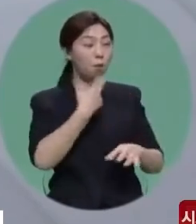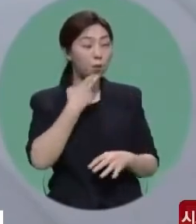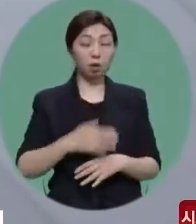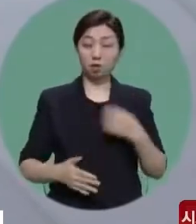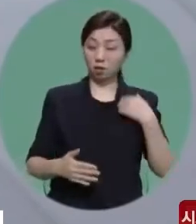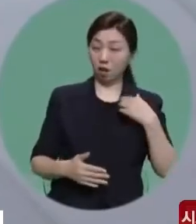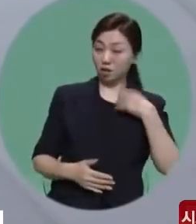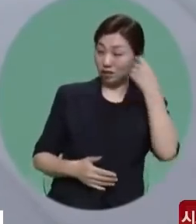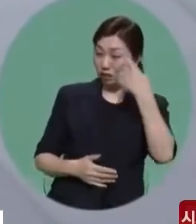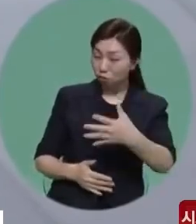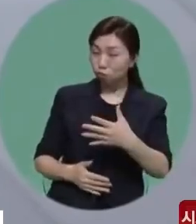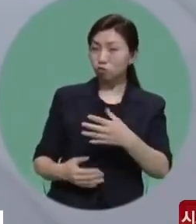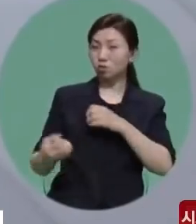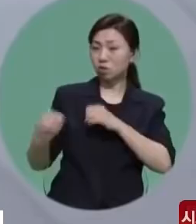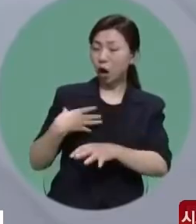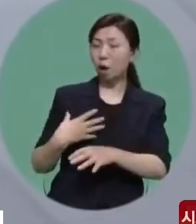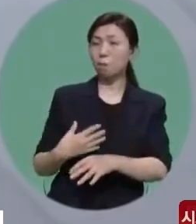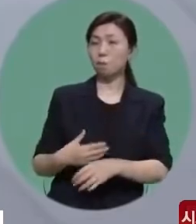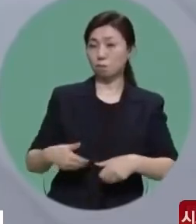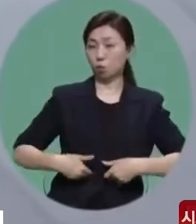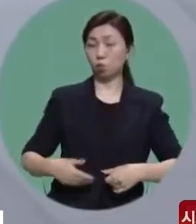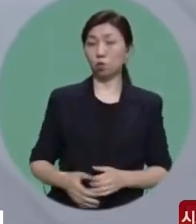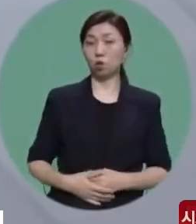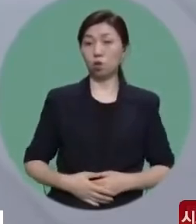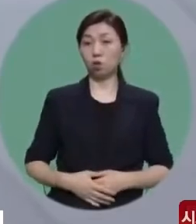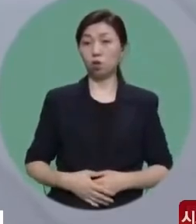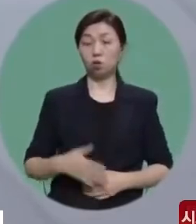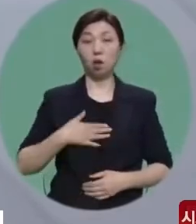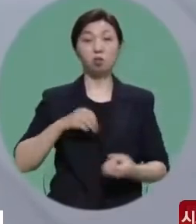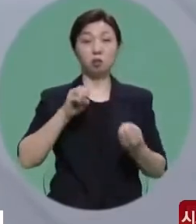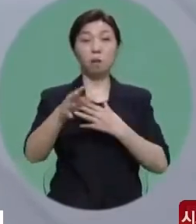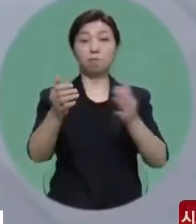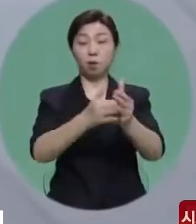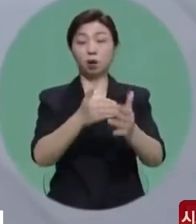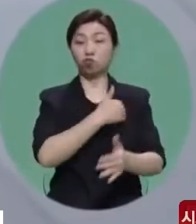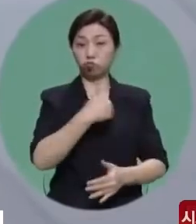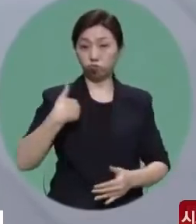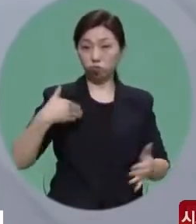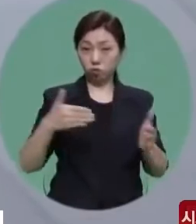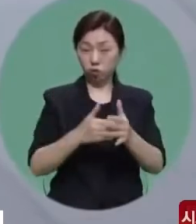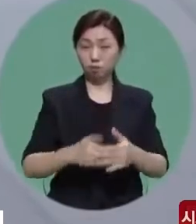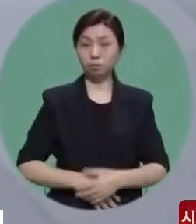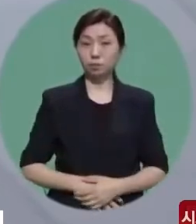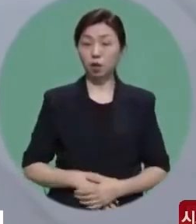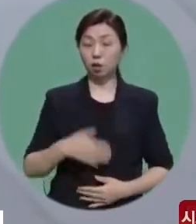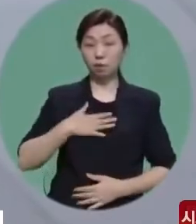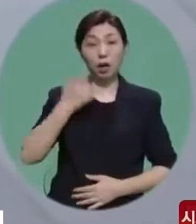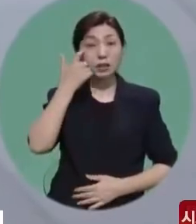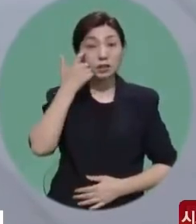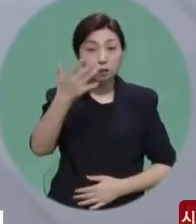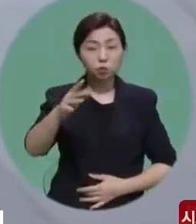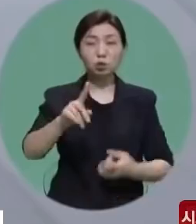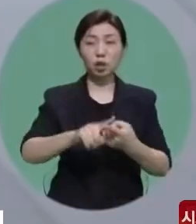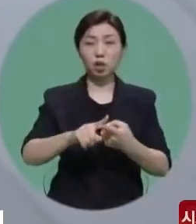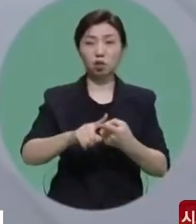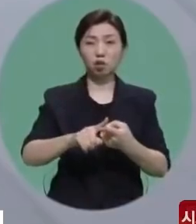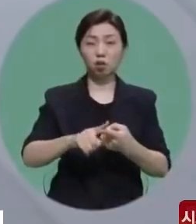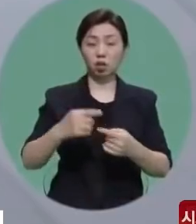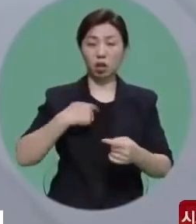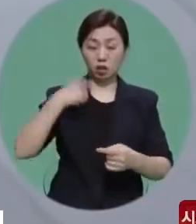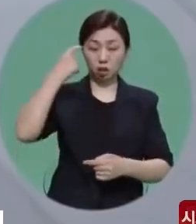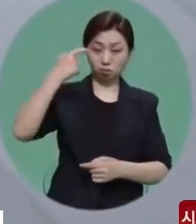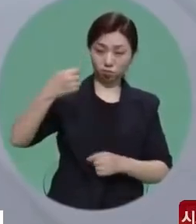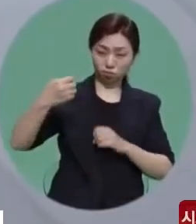질문한 것에 대해서 명확하게 답변을 좀 하셔 하며 답이 그겁니다 4 다비 그럼 제가 질문하면 저한테 다시 질문하는